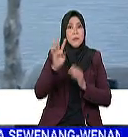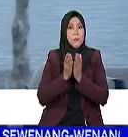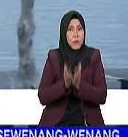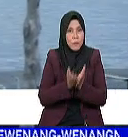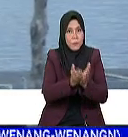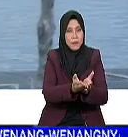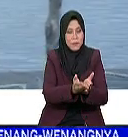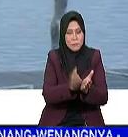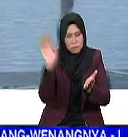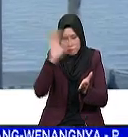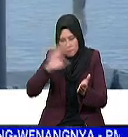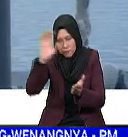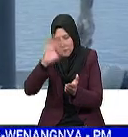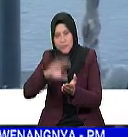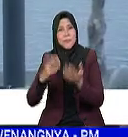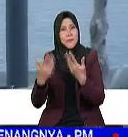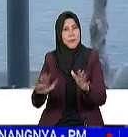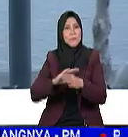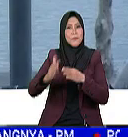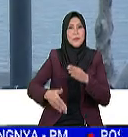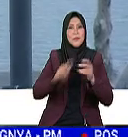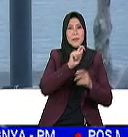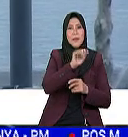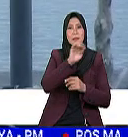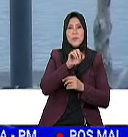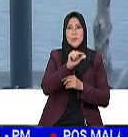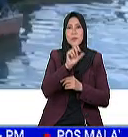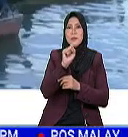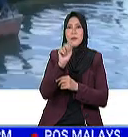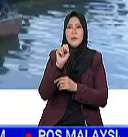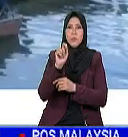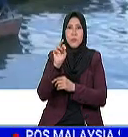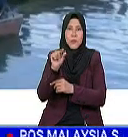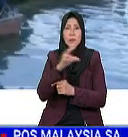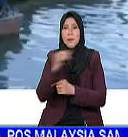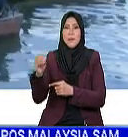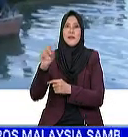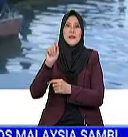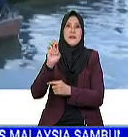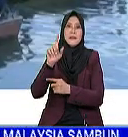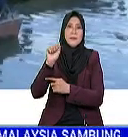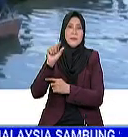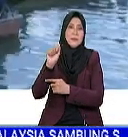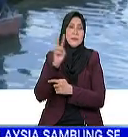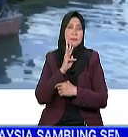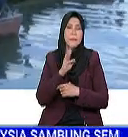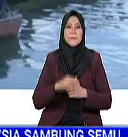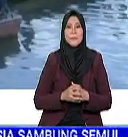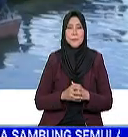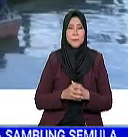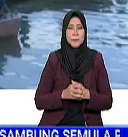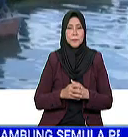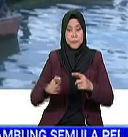Okan selesai membuat pencarian dari Tanjung Simpang pura1 Bonga dana tenaga air bagi lokasi sungai